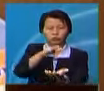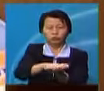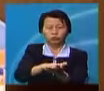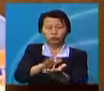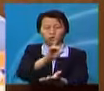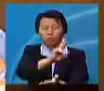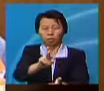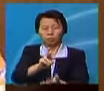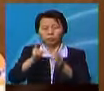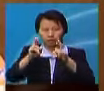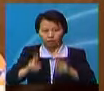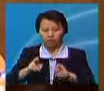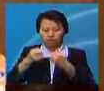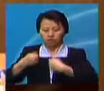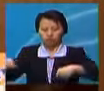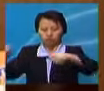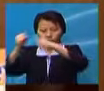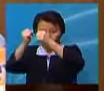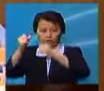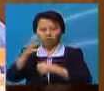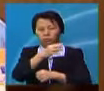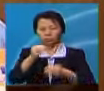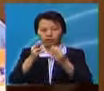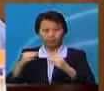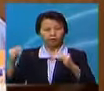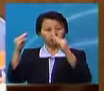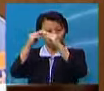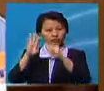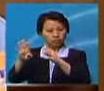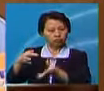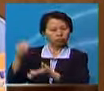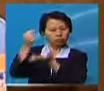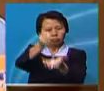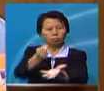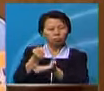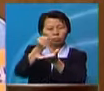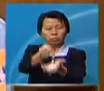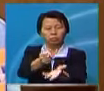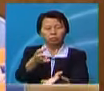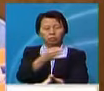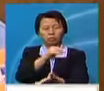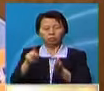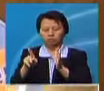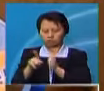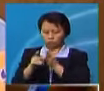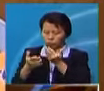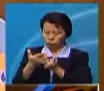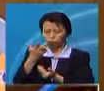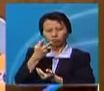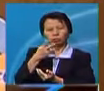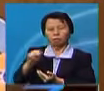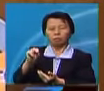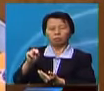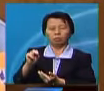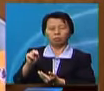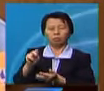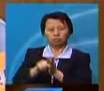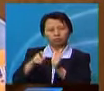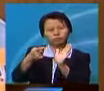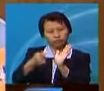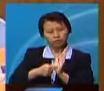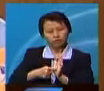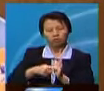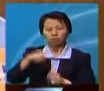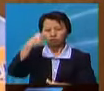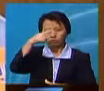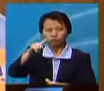agama rakyat, surau dan juga masjid, dan prasarana-prasarana yang diperlukan